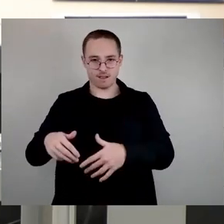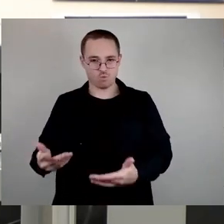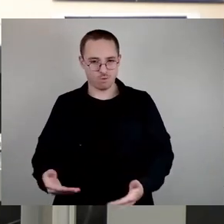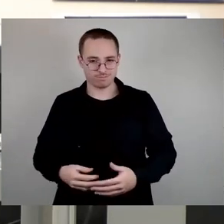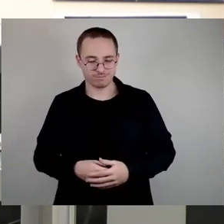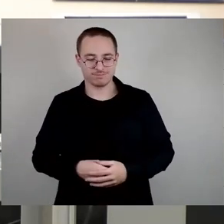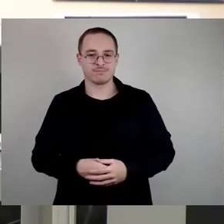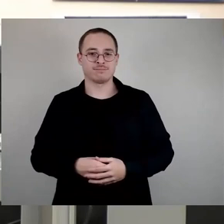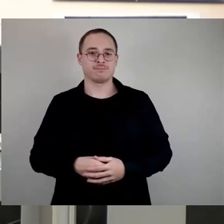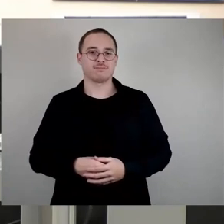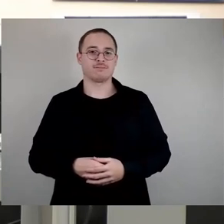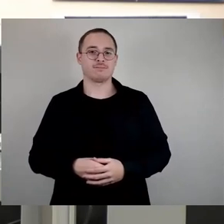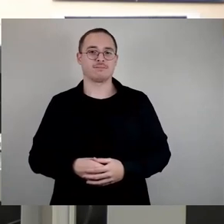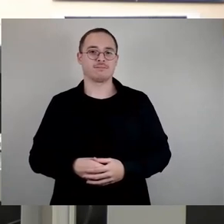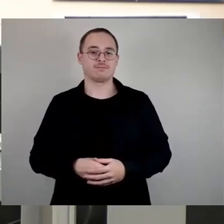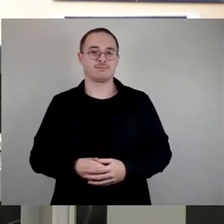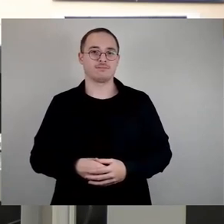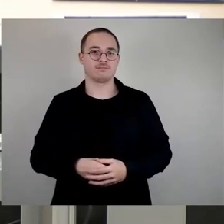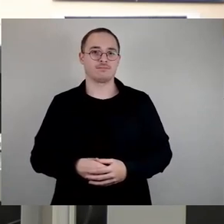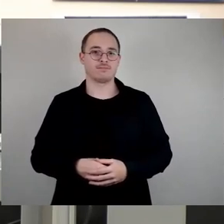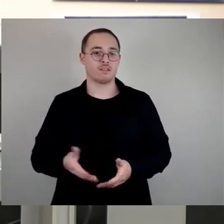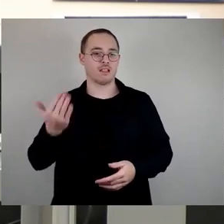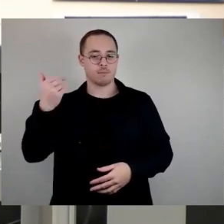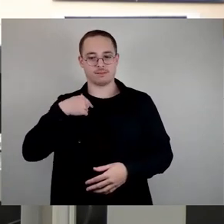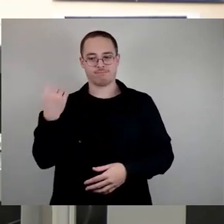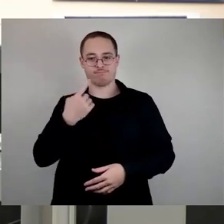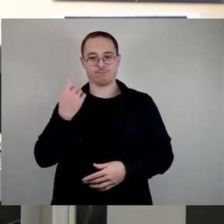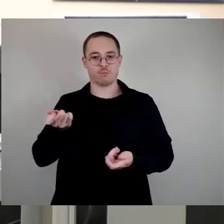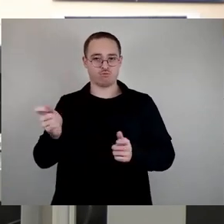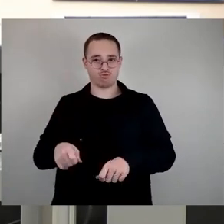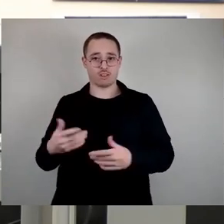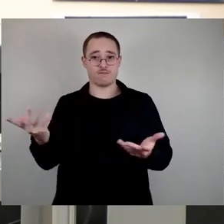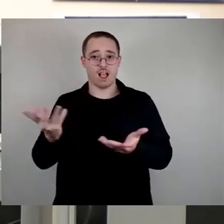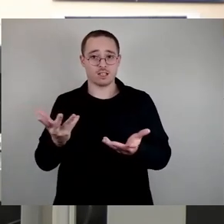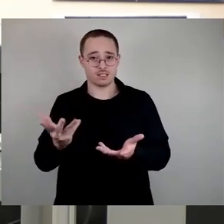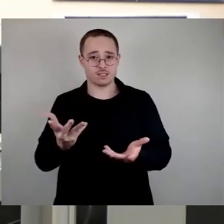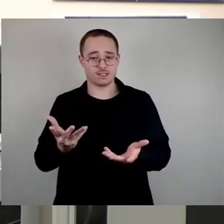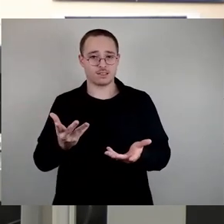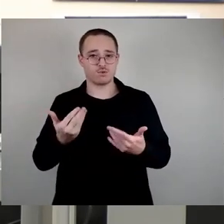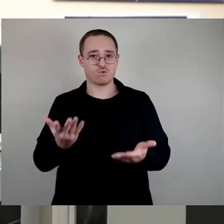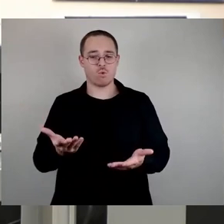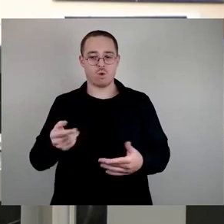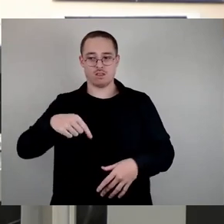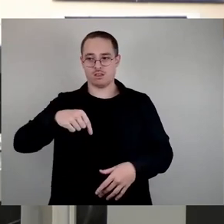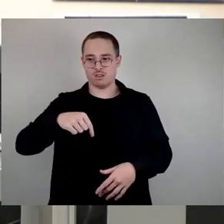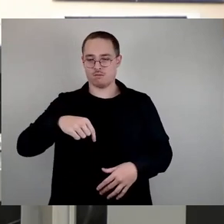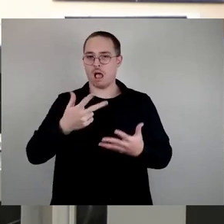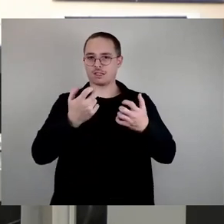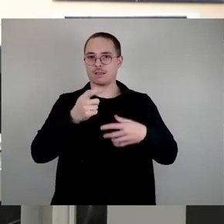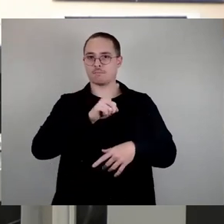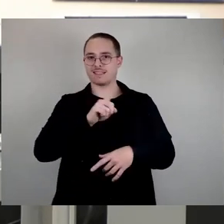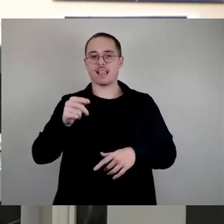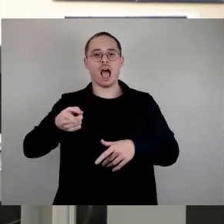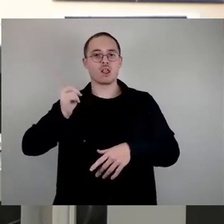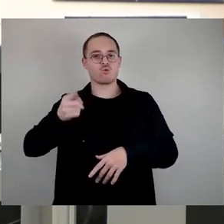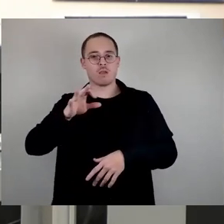Gewerbeflächenentwicklungskonzeptes beschlossen, aus der Kenntnis heraus, dass unsere bestehenden kommunalen Gewerbegebiete zu 80 bis 100% ausgelastet